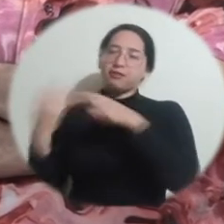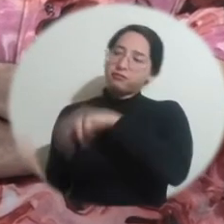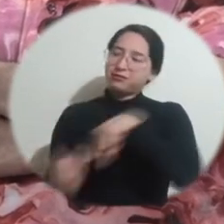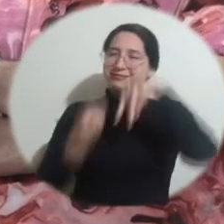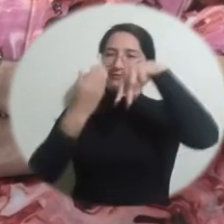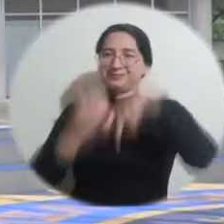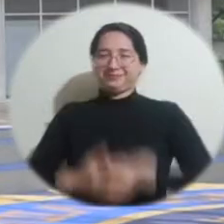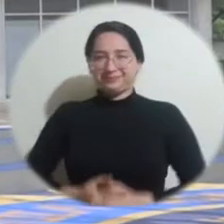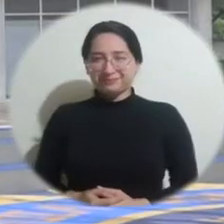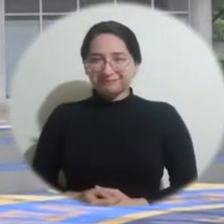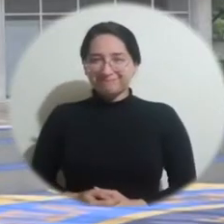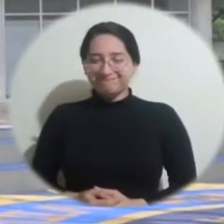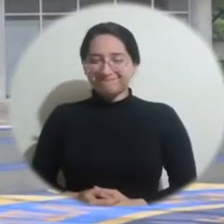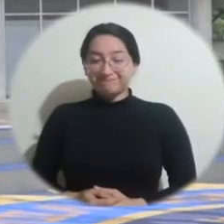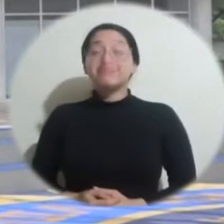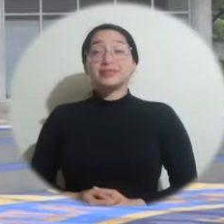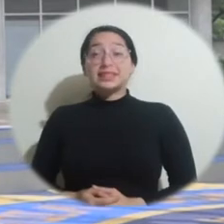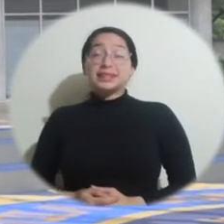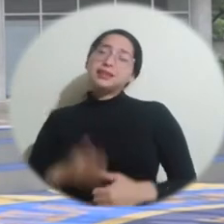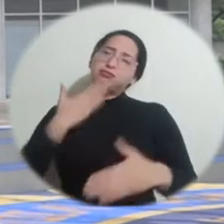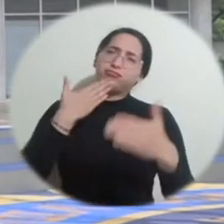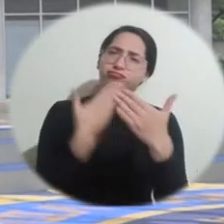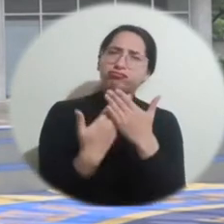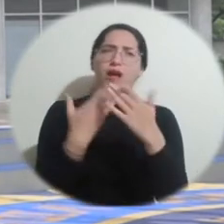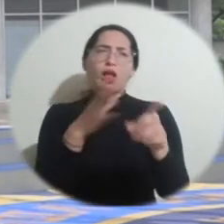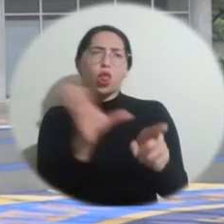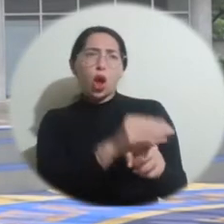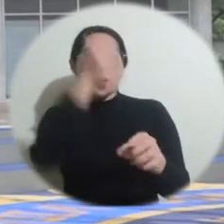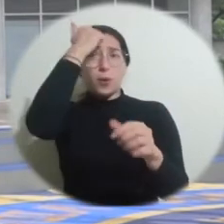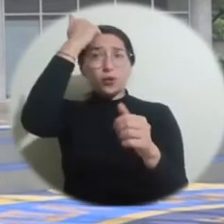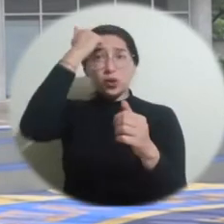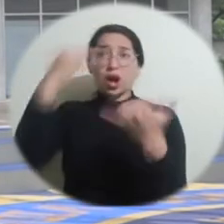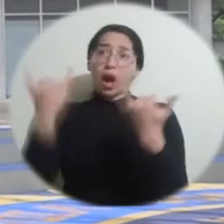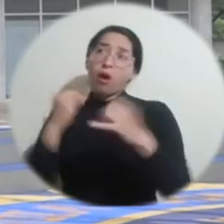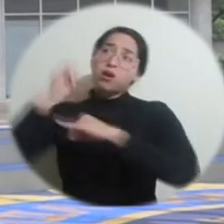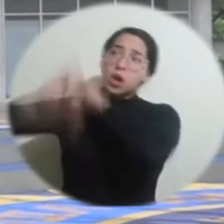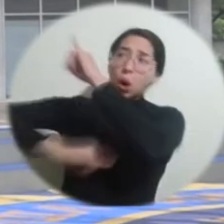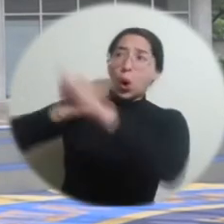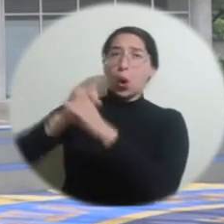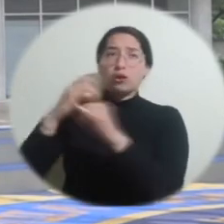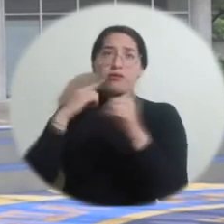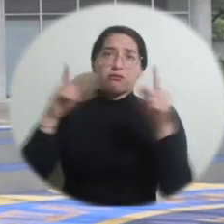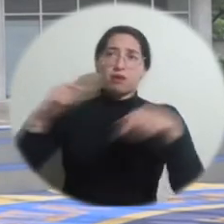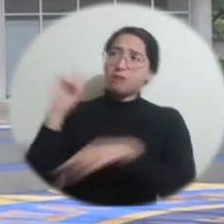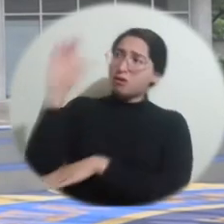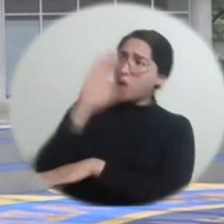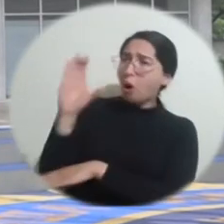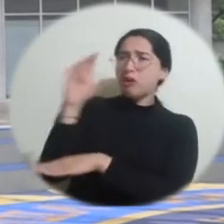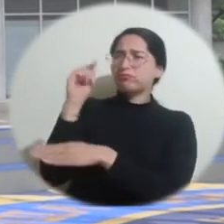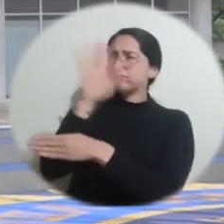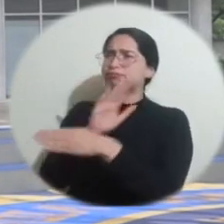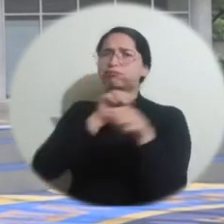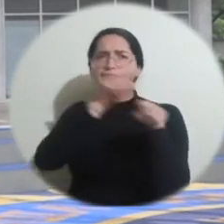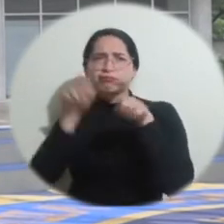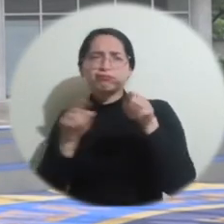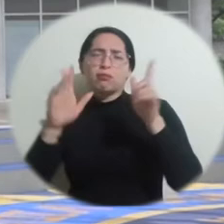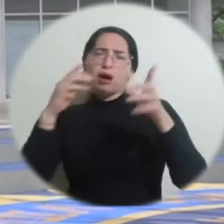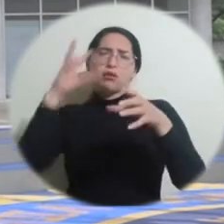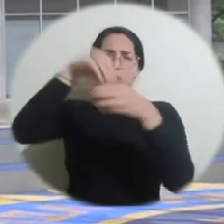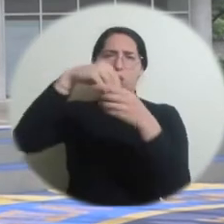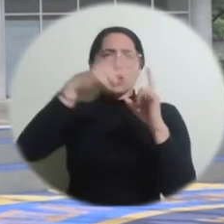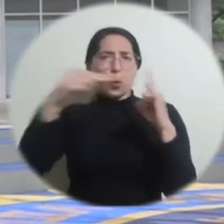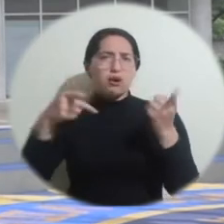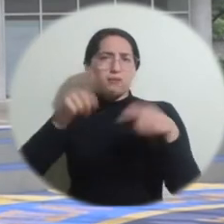Inoltre a tutti i professori che a livello locale, regionale o internazionale, come è l'occhio, hanno sviluppato